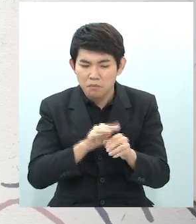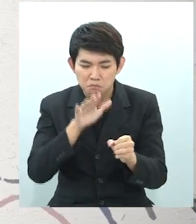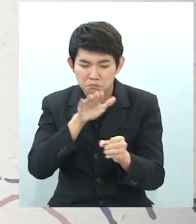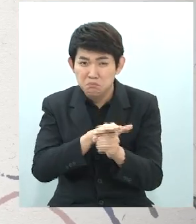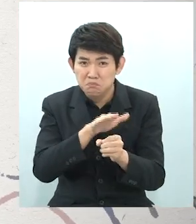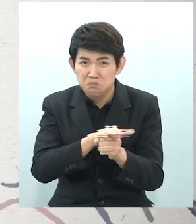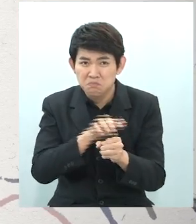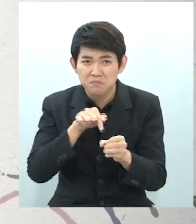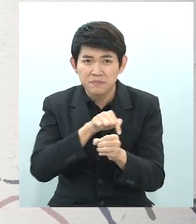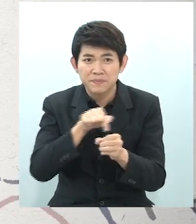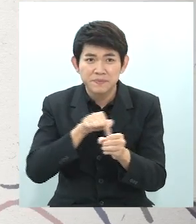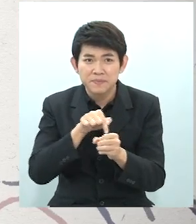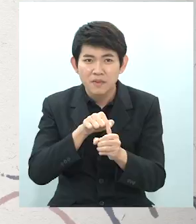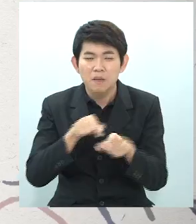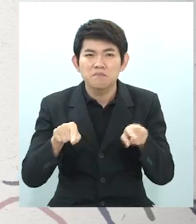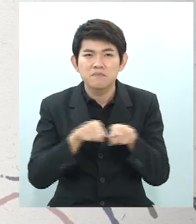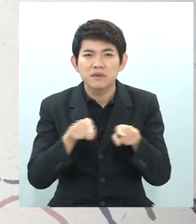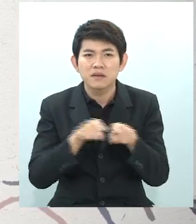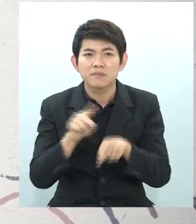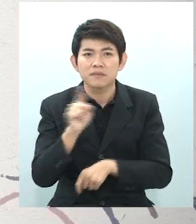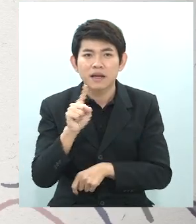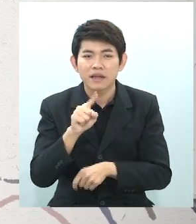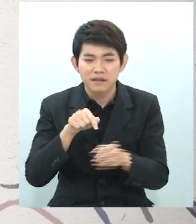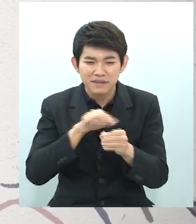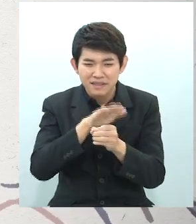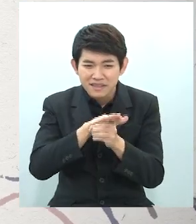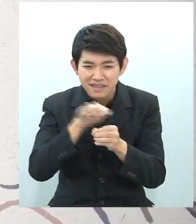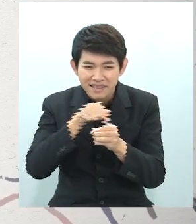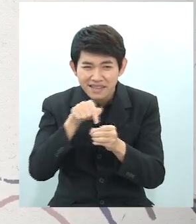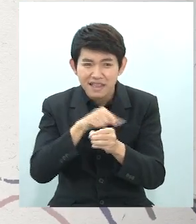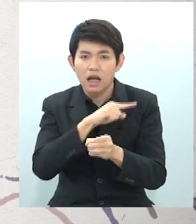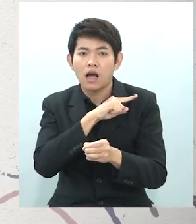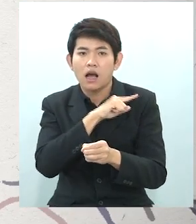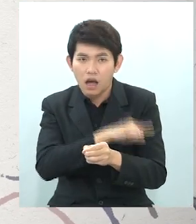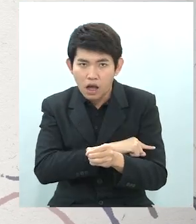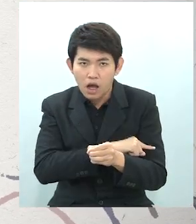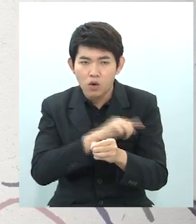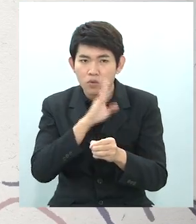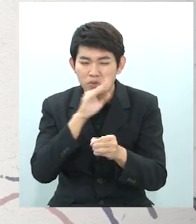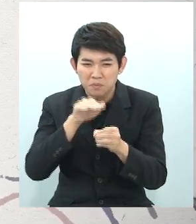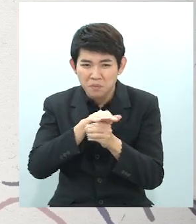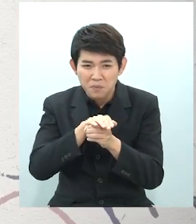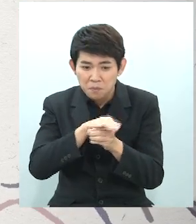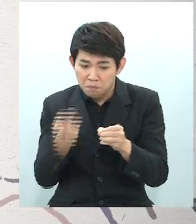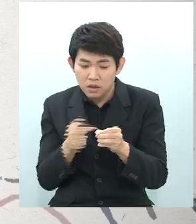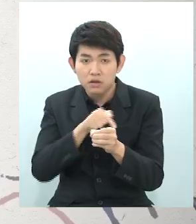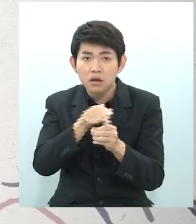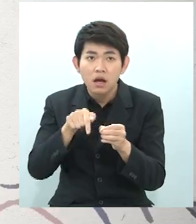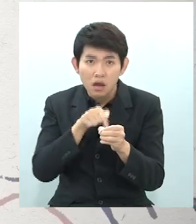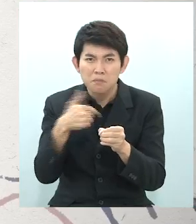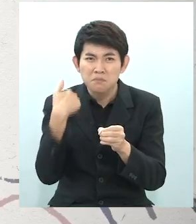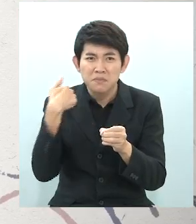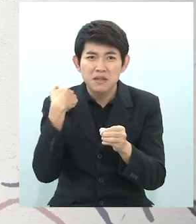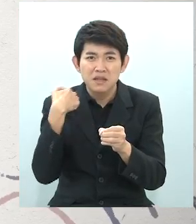มิโดนแบบที่หัวปิดก็จะเป็นลักษณะเหมือนหัวขาวๆส่วนสิวหัวเปิดหรือโคมิโดนที่มีรูเปิ